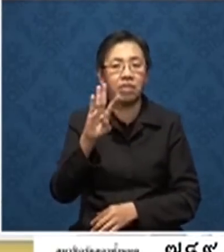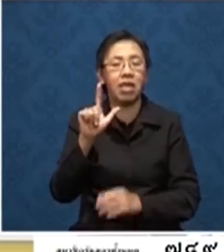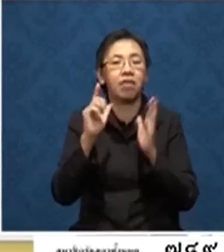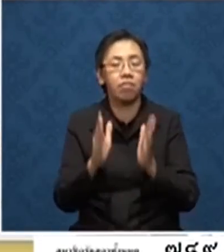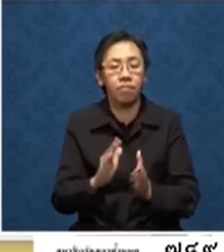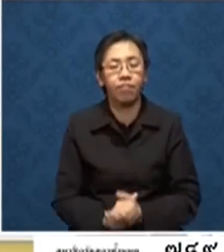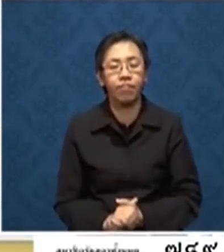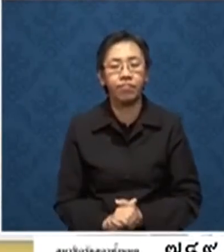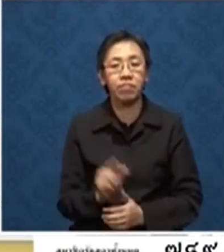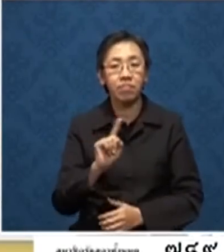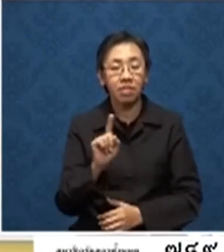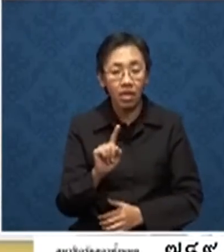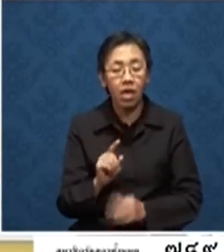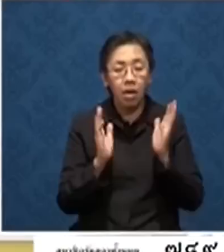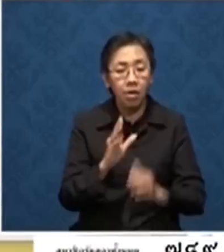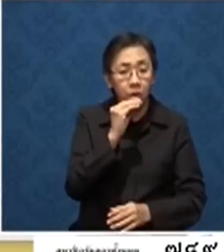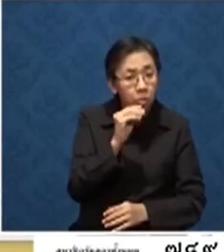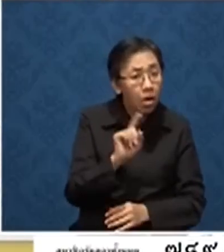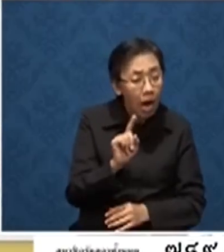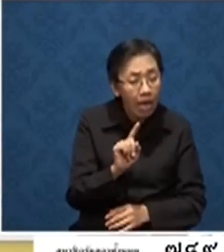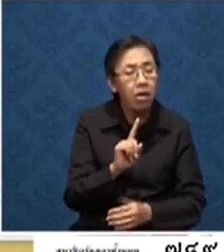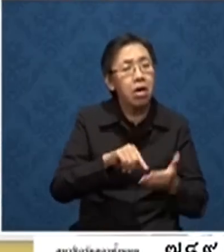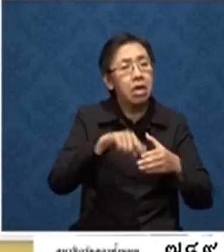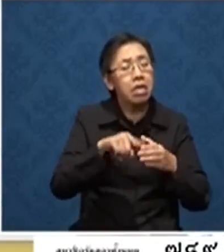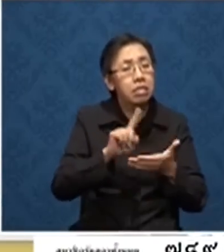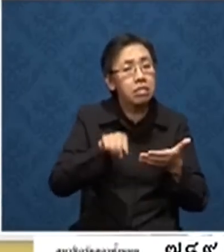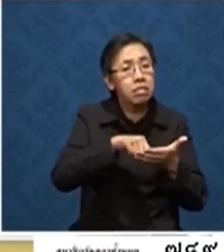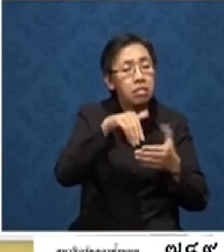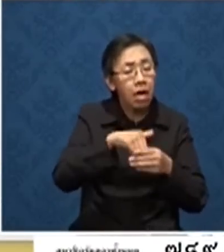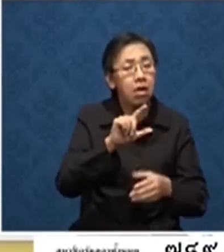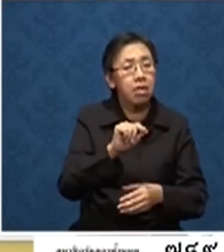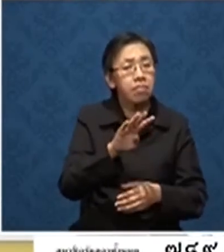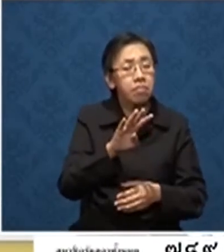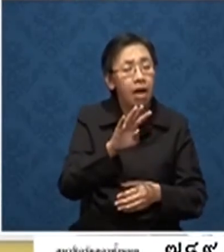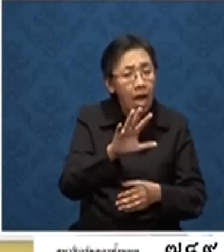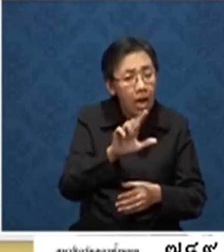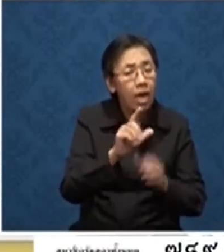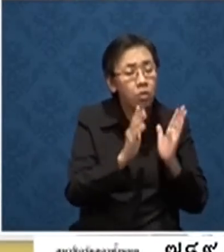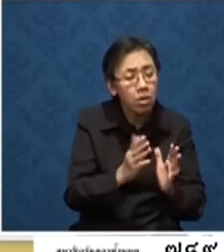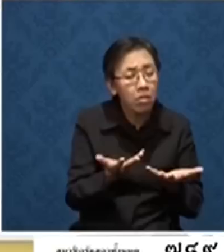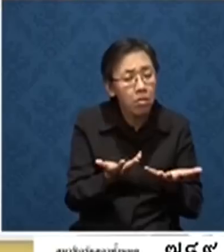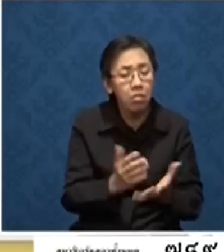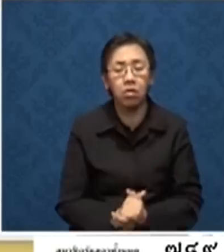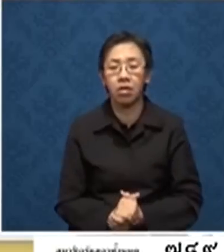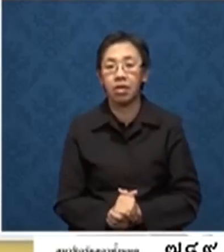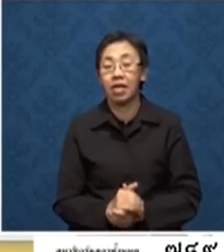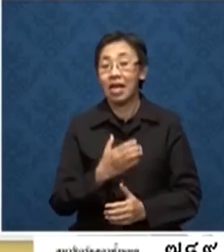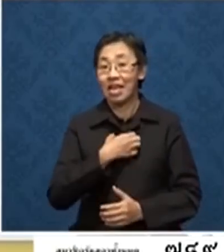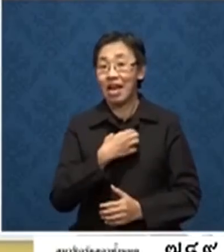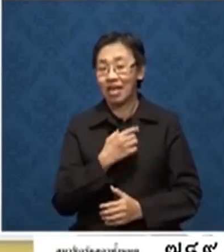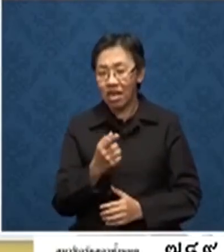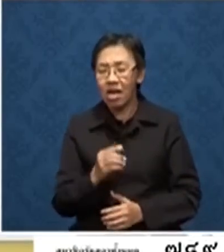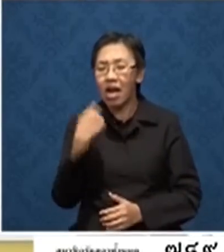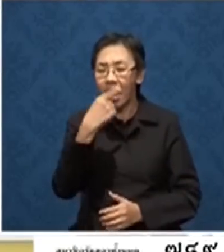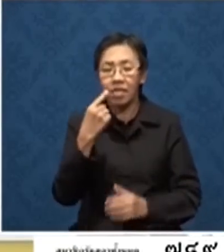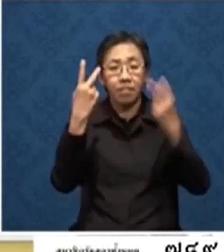คนก็พูดถึง 25ล้านเสียงแต่ในมุมมองของผมผมอยากจะฝากผู้ที่จะเป็นนายกรัฐมนตรีและเป็นรัฐบาลก็